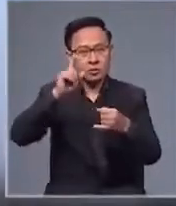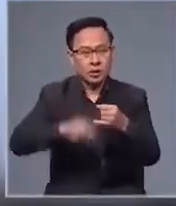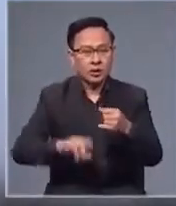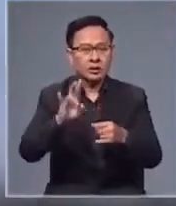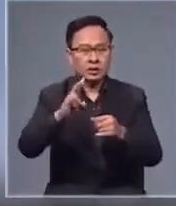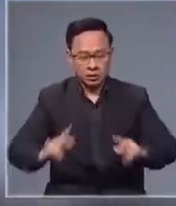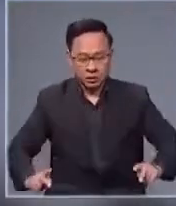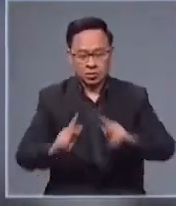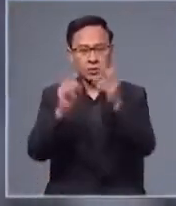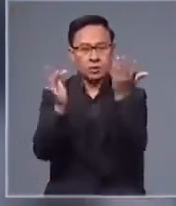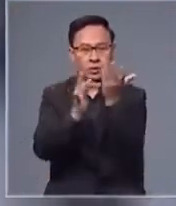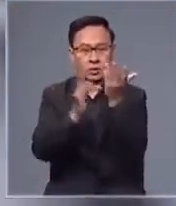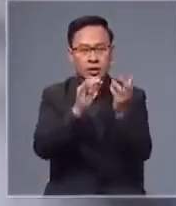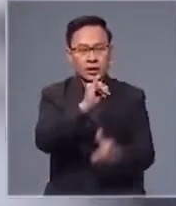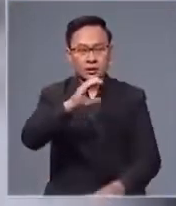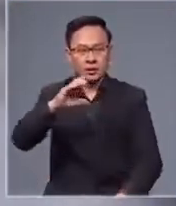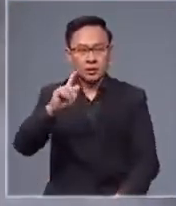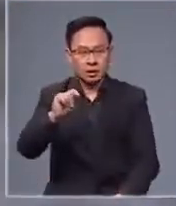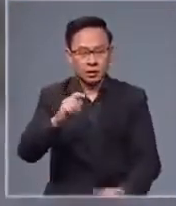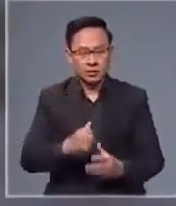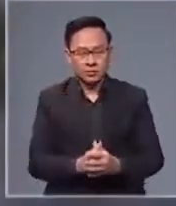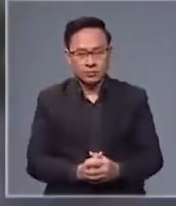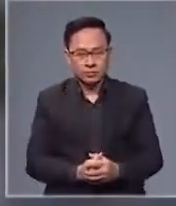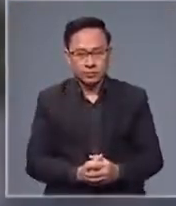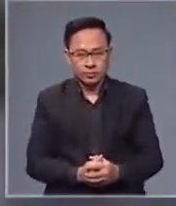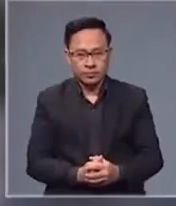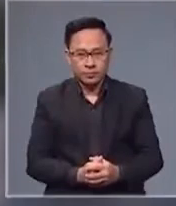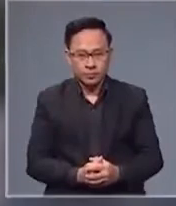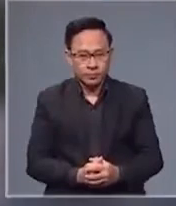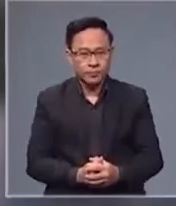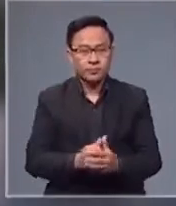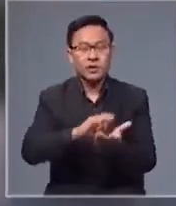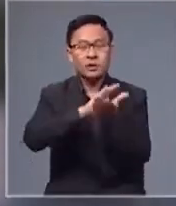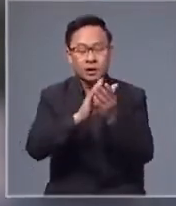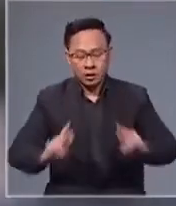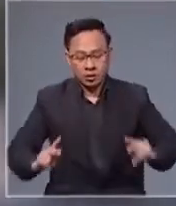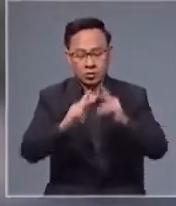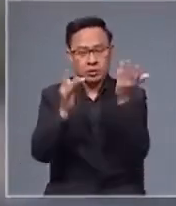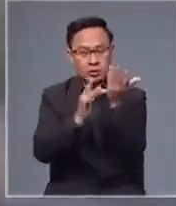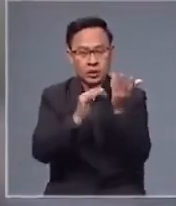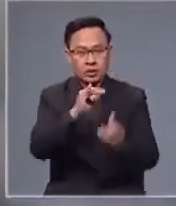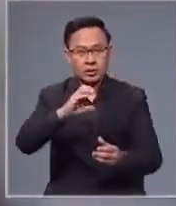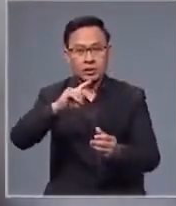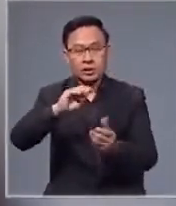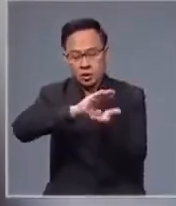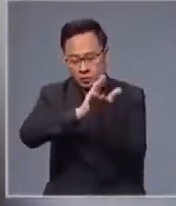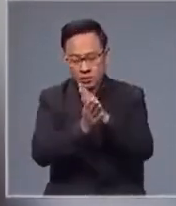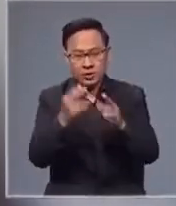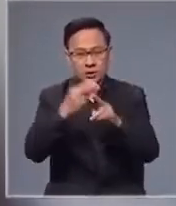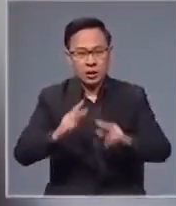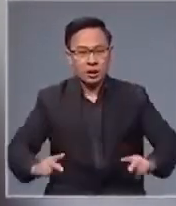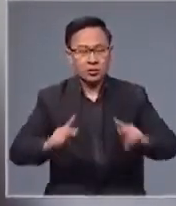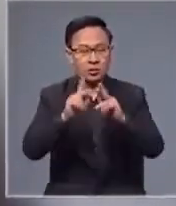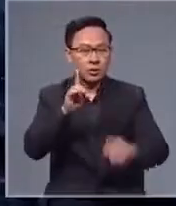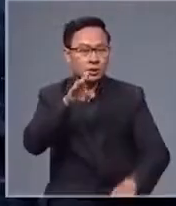กระทรวงเทคโนโลยีสารสนเทศและการสื่อสารซึ่งต่อมาได้เปลี่ยนชื่อเป็นกระทรวงดิจิทัลเพื่อเศรษฐกิจและสังค